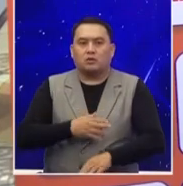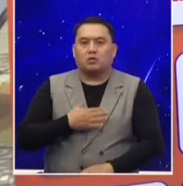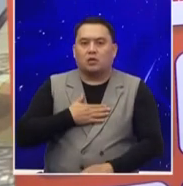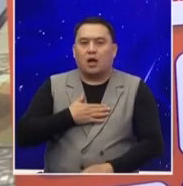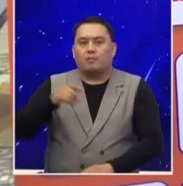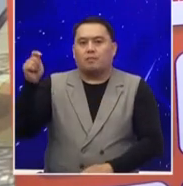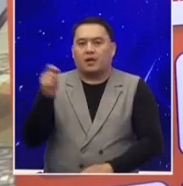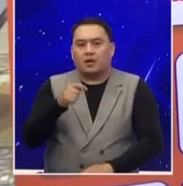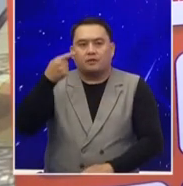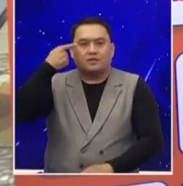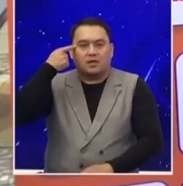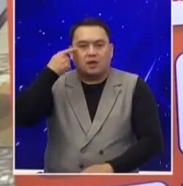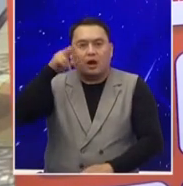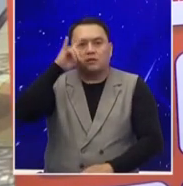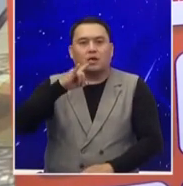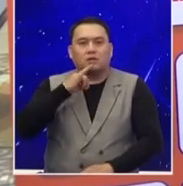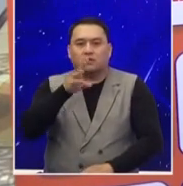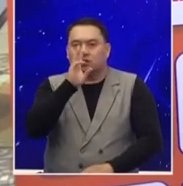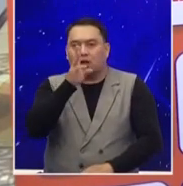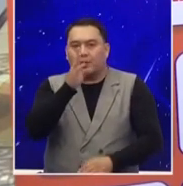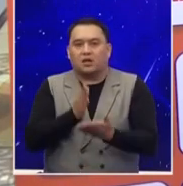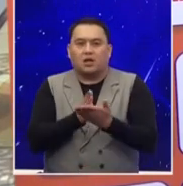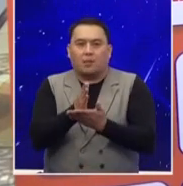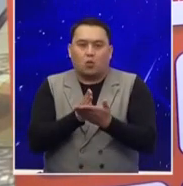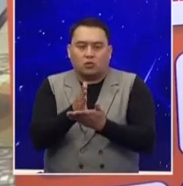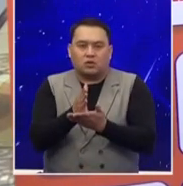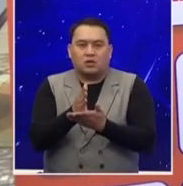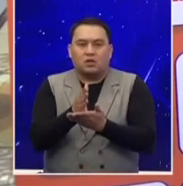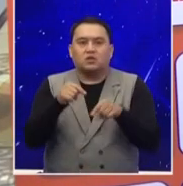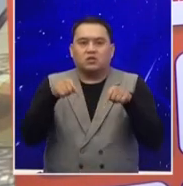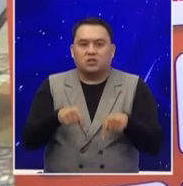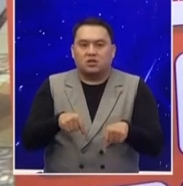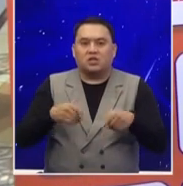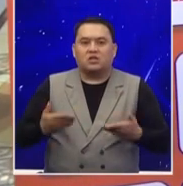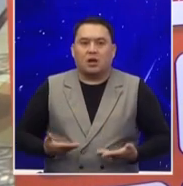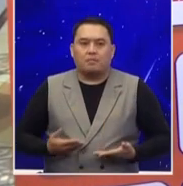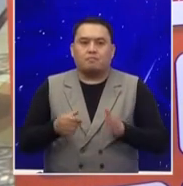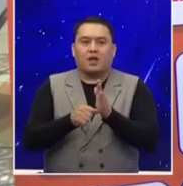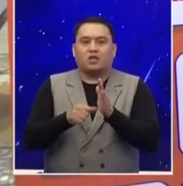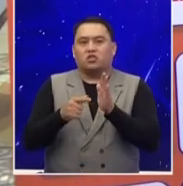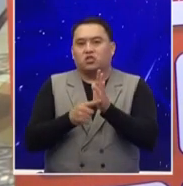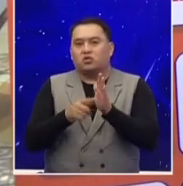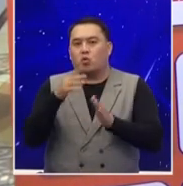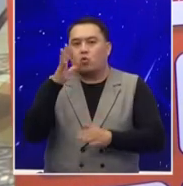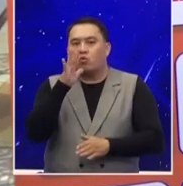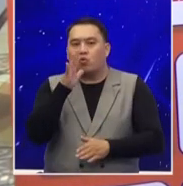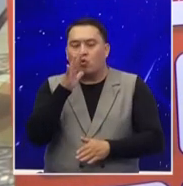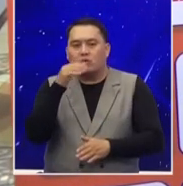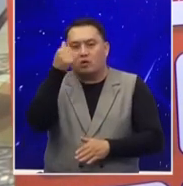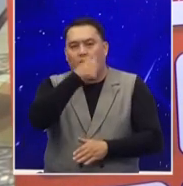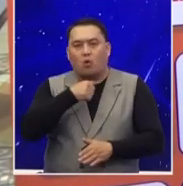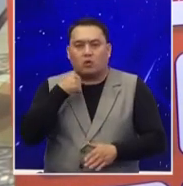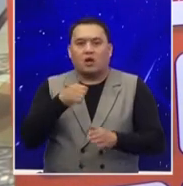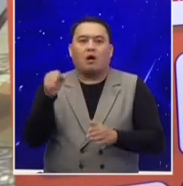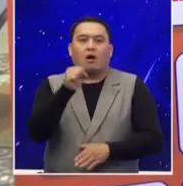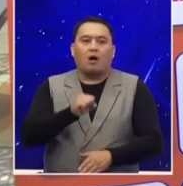из Кыргызстана в Казахстан на заработки. Здесь я уже нахожусь 5-6 год. В августе месяце